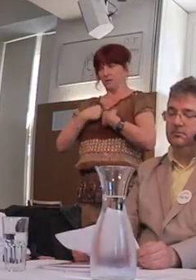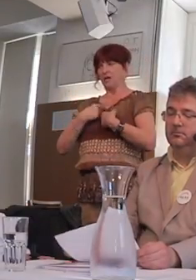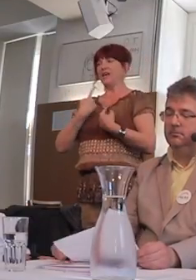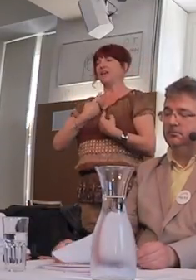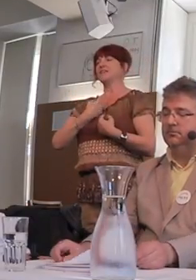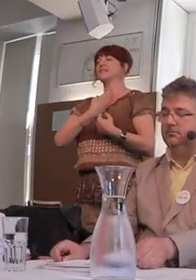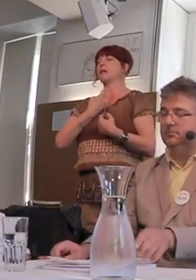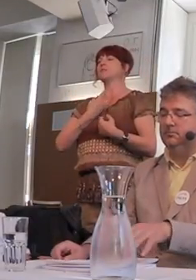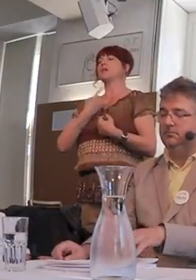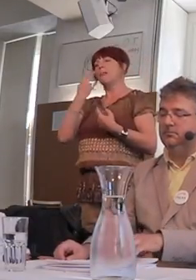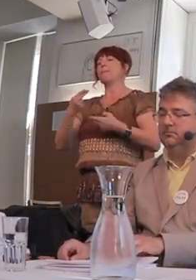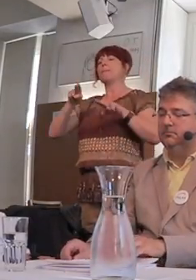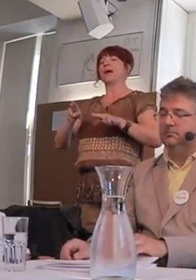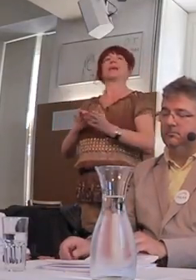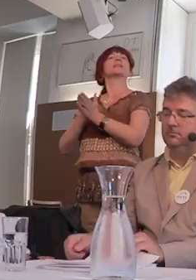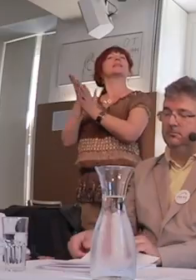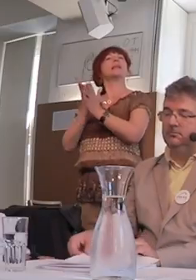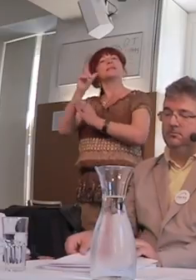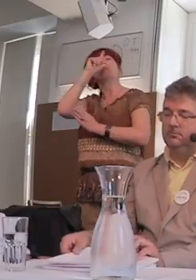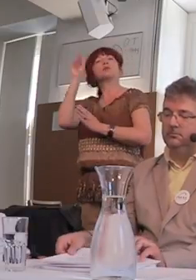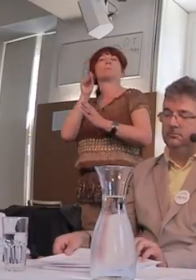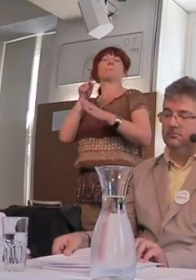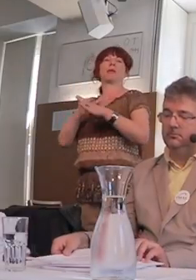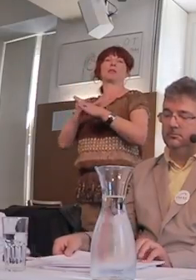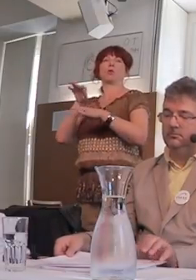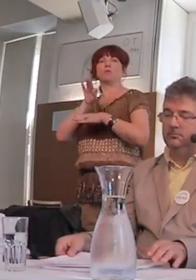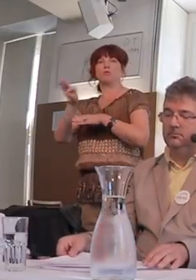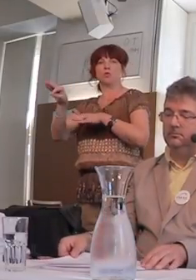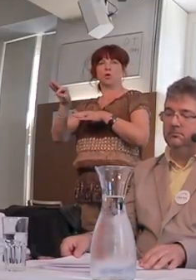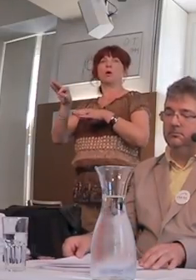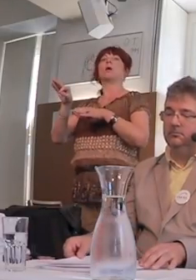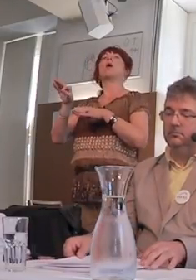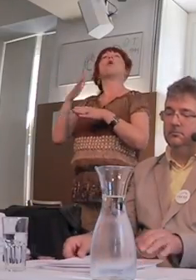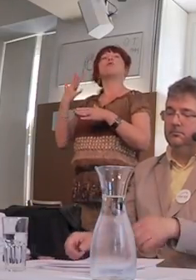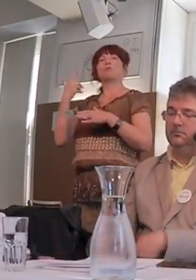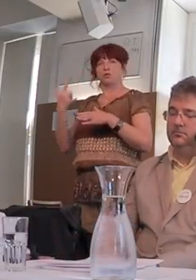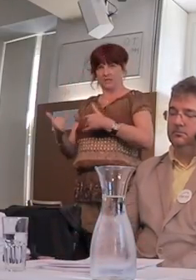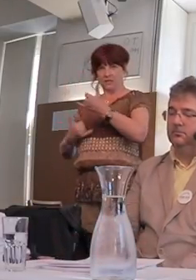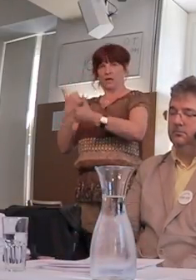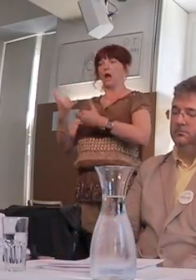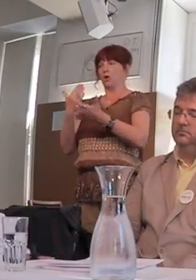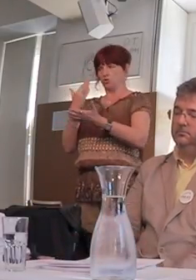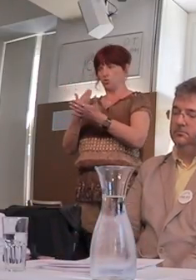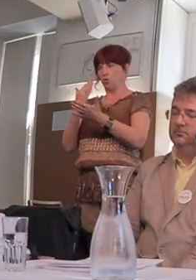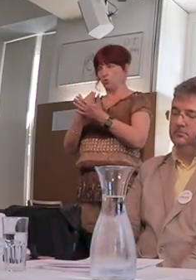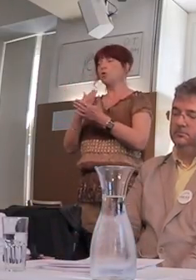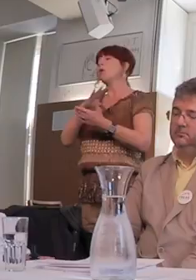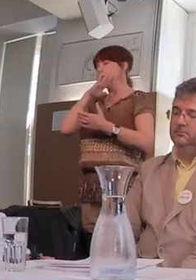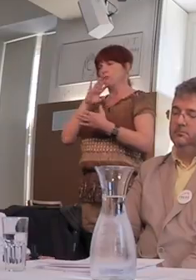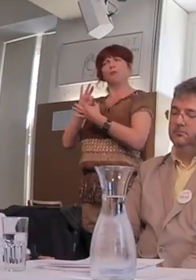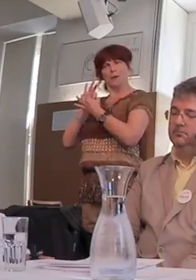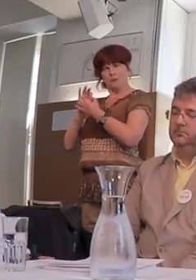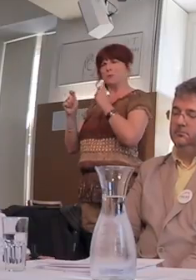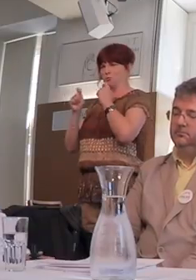einen Nachrichtendienst für Menschen mit Behinderungen seit 25 Jahren. Ziemlich viel deswegen mit Journalismus zu tun